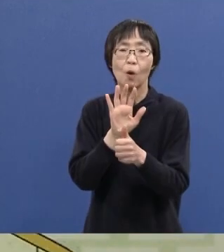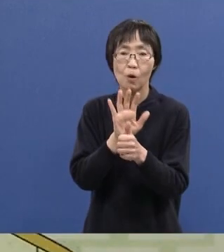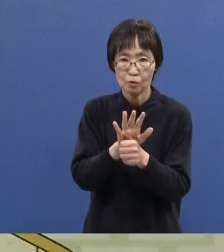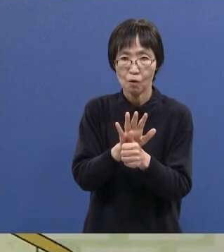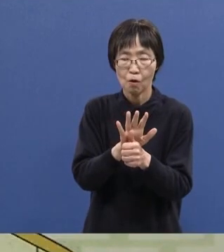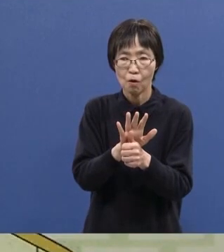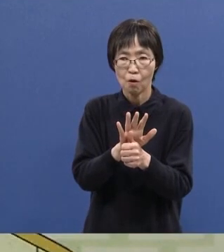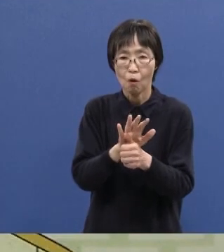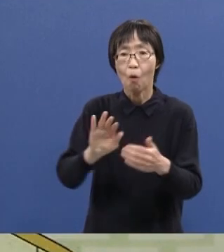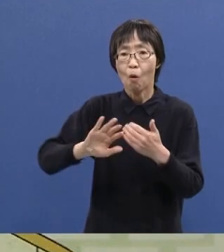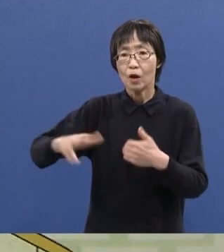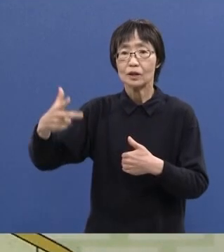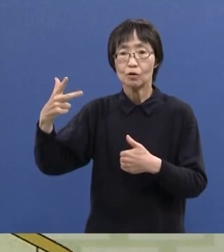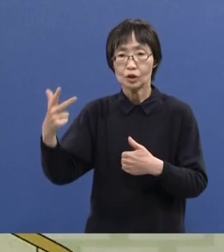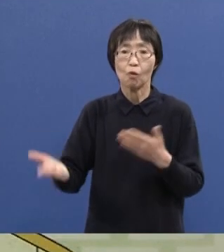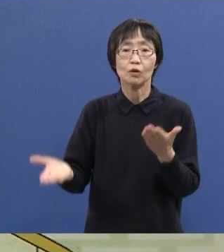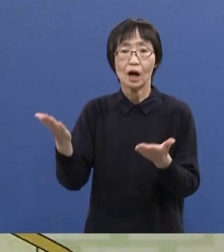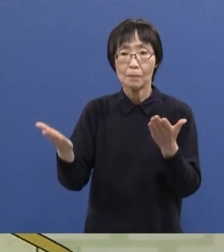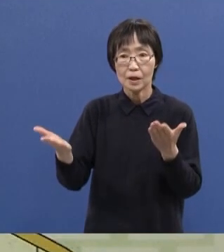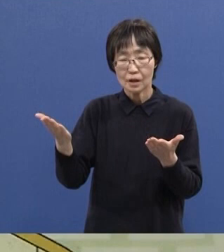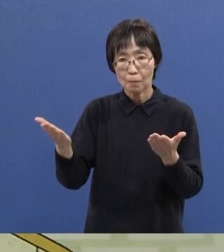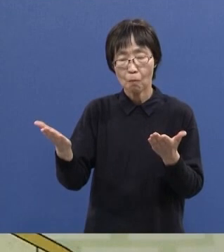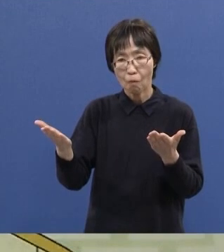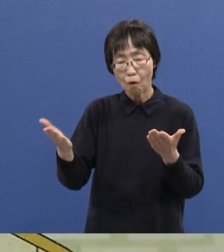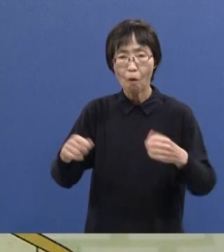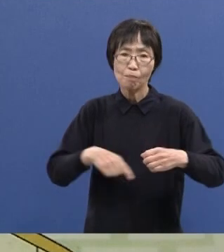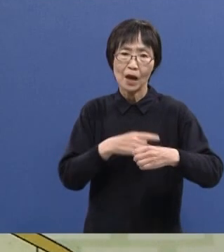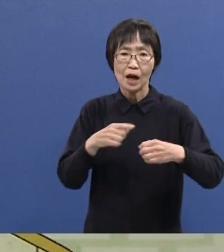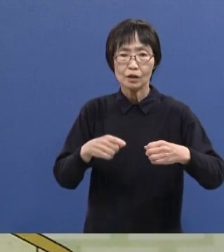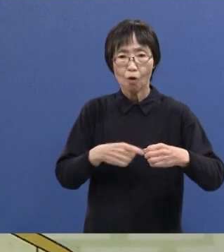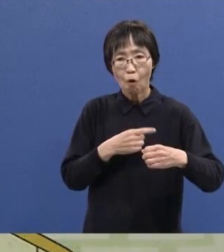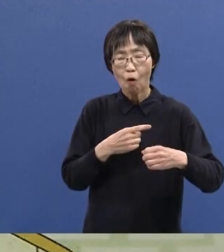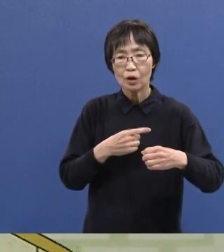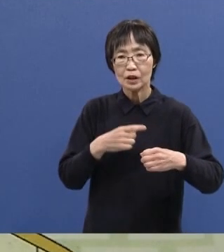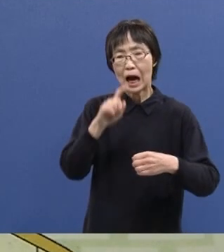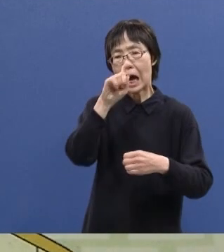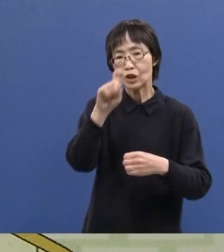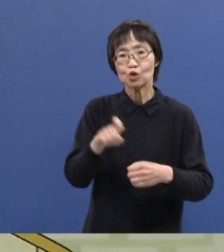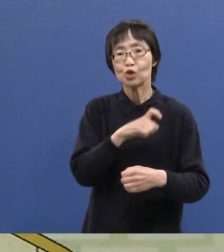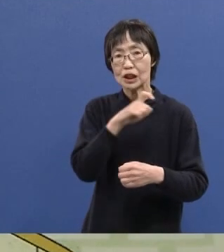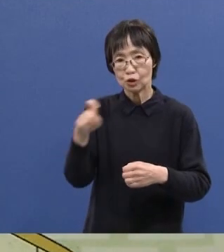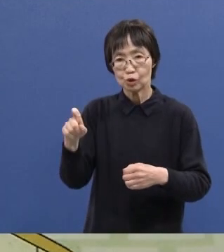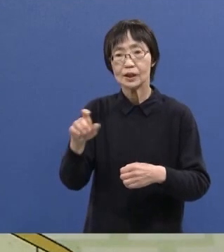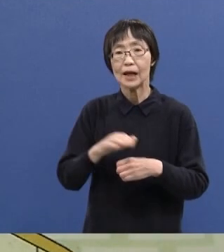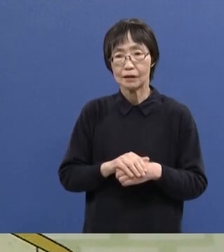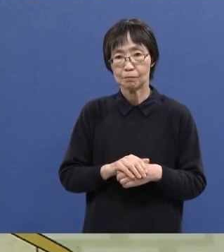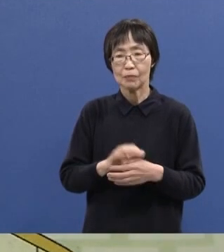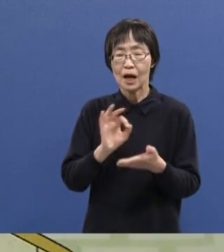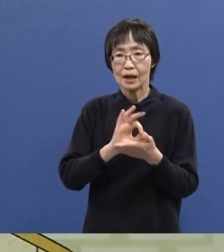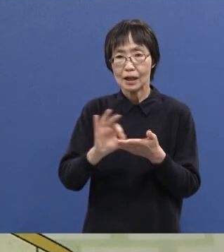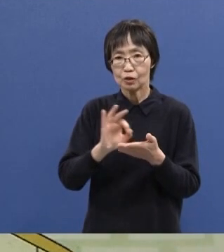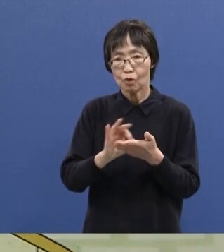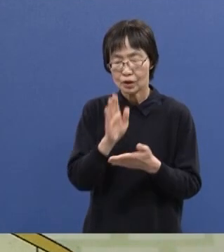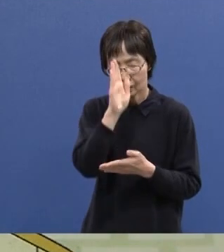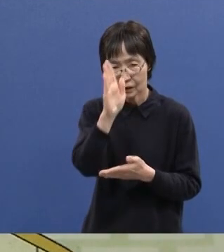比較しても補助内容が充実しているのでぜひ活用してもらいたいです。